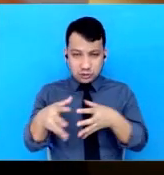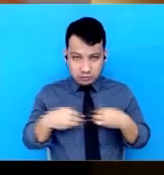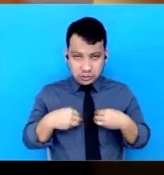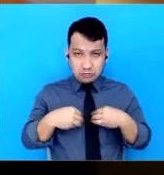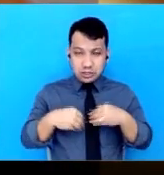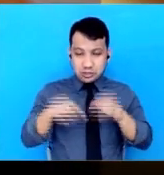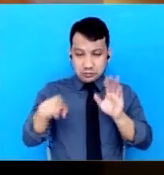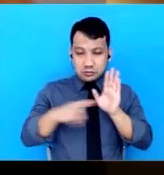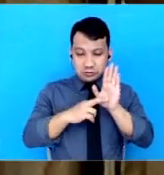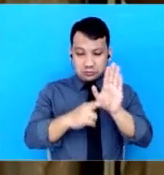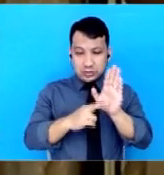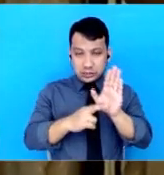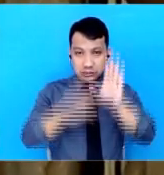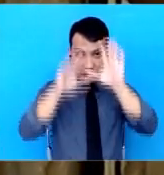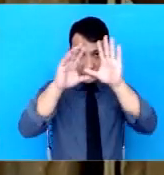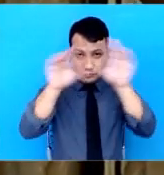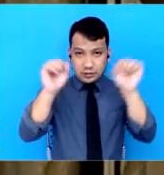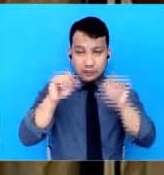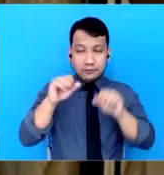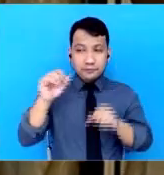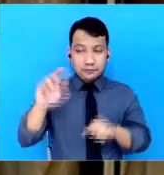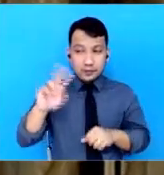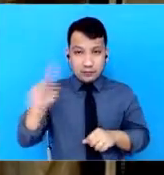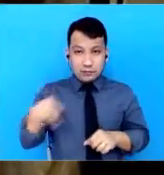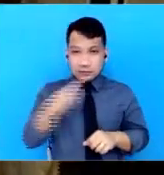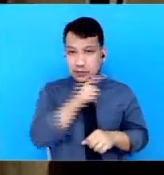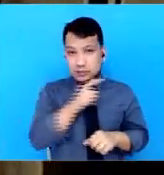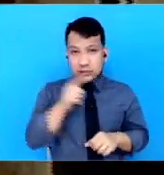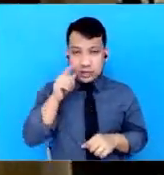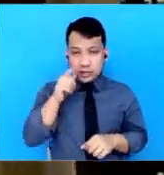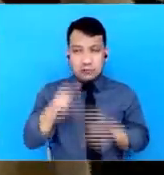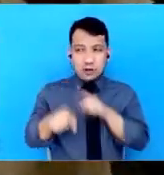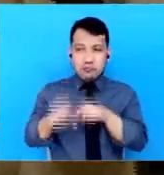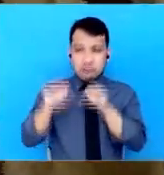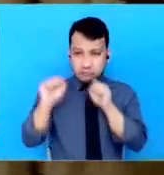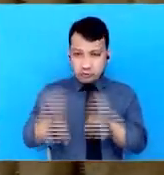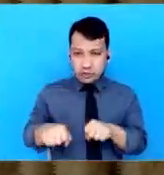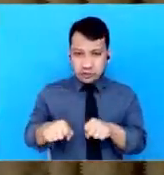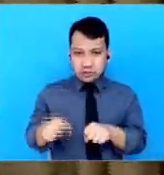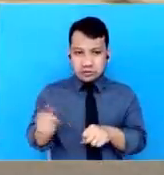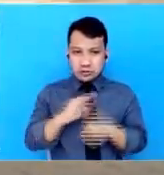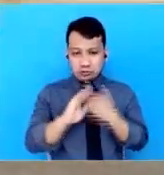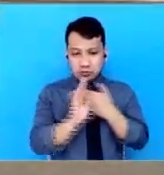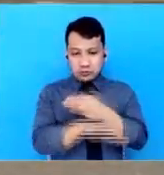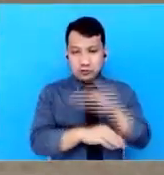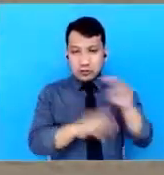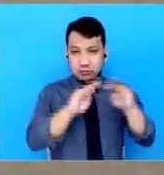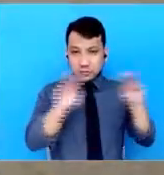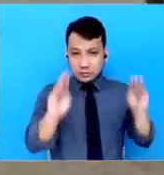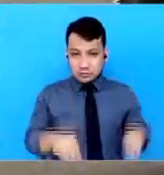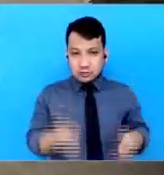Robredo na isa sa mga pwedeng mag-udyok sa kanya na tumakbo ay ang posibleng pagbalik ng mga Marcos sa Malacanang.